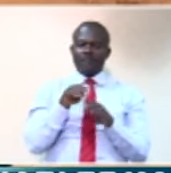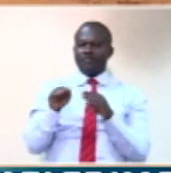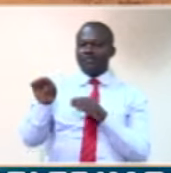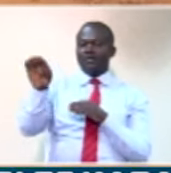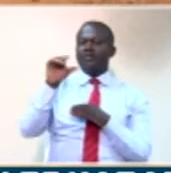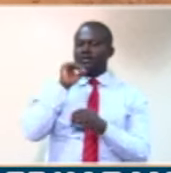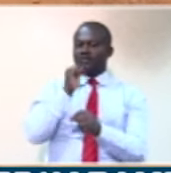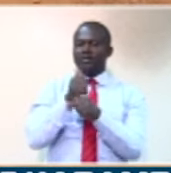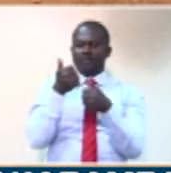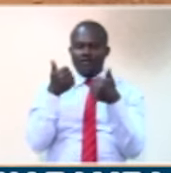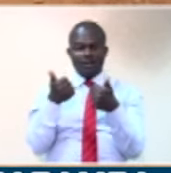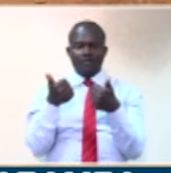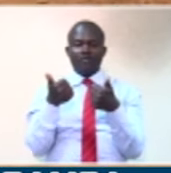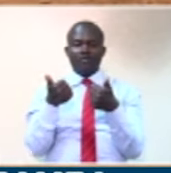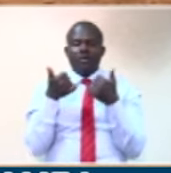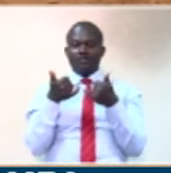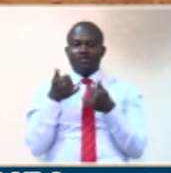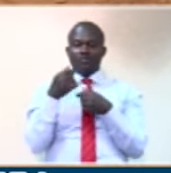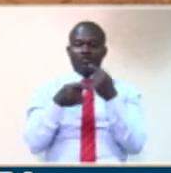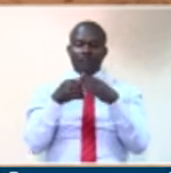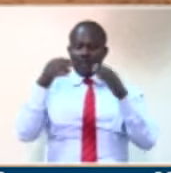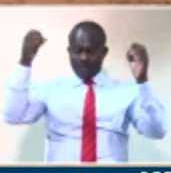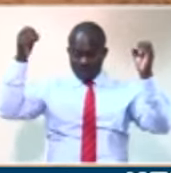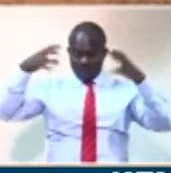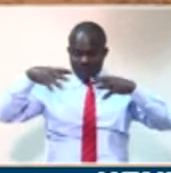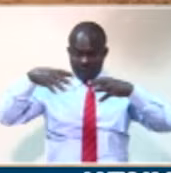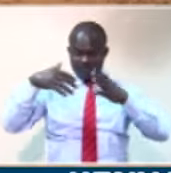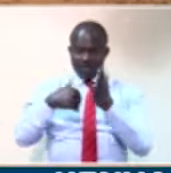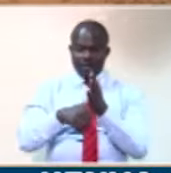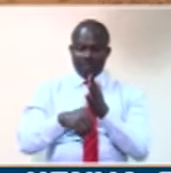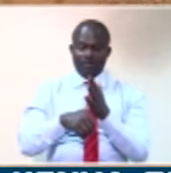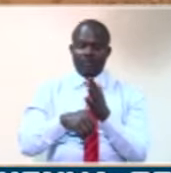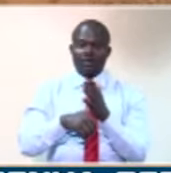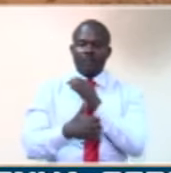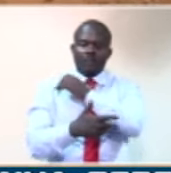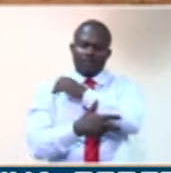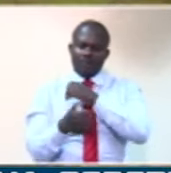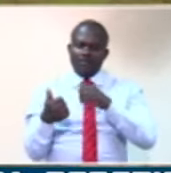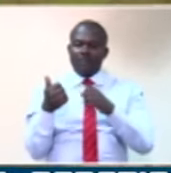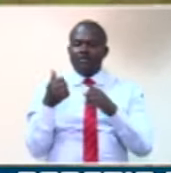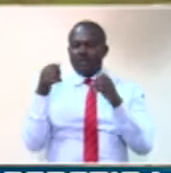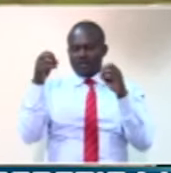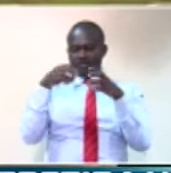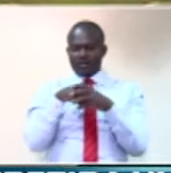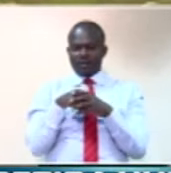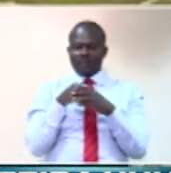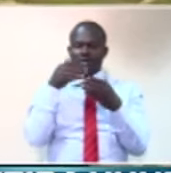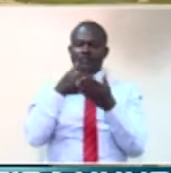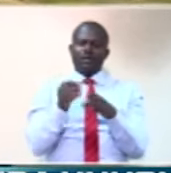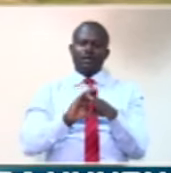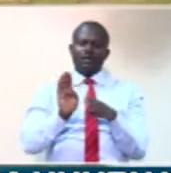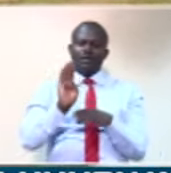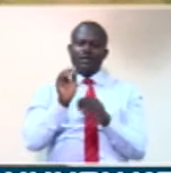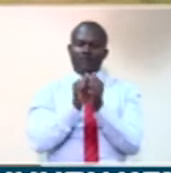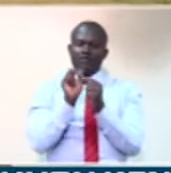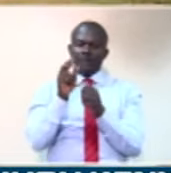ntabwo harakorwa, na n'ubu nyine haracyagaragaza ikibazo cy'ubwambuzi kiracyagaragara. Agera kuri miliyari